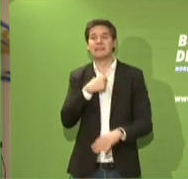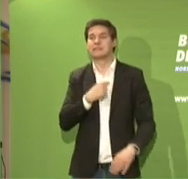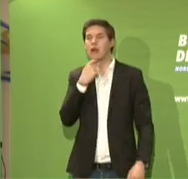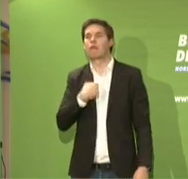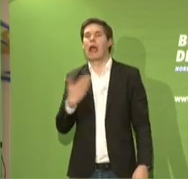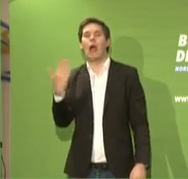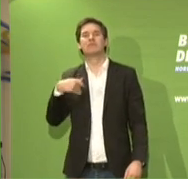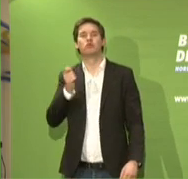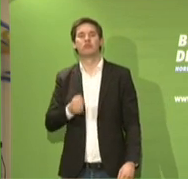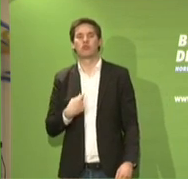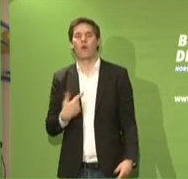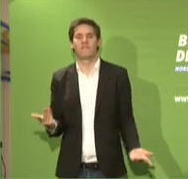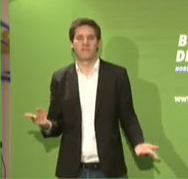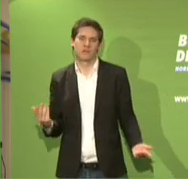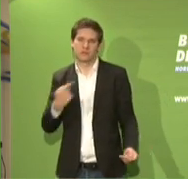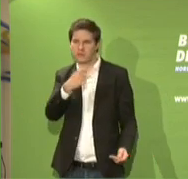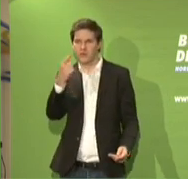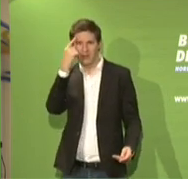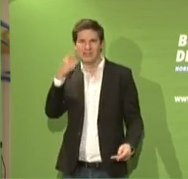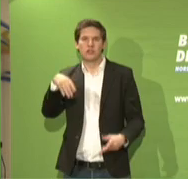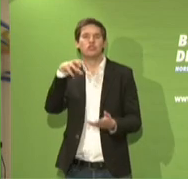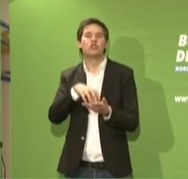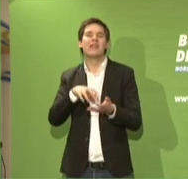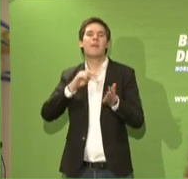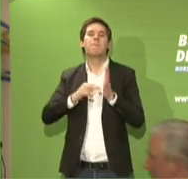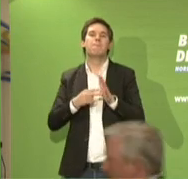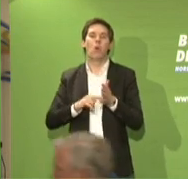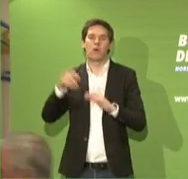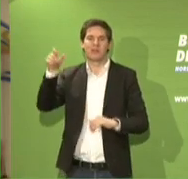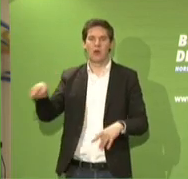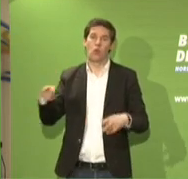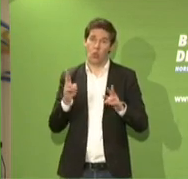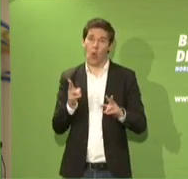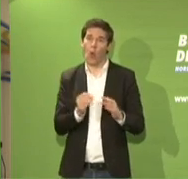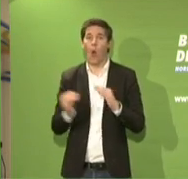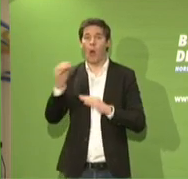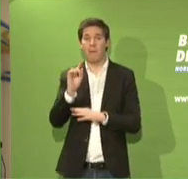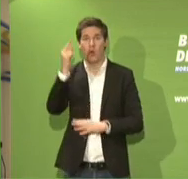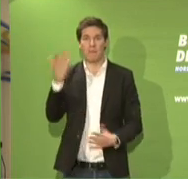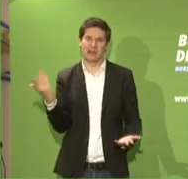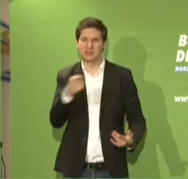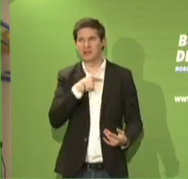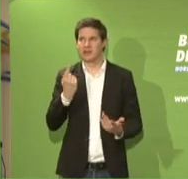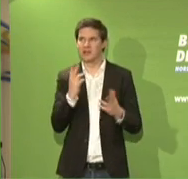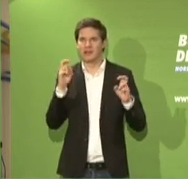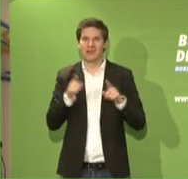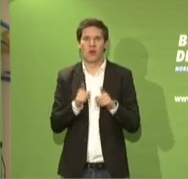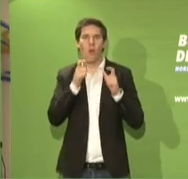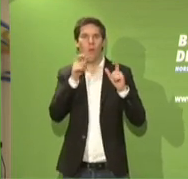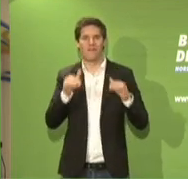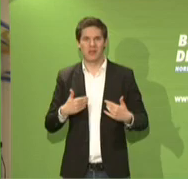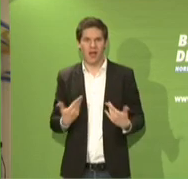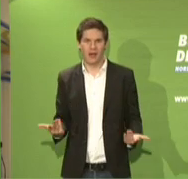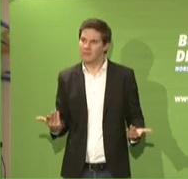eilt ja dank dieses Stadtpolitikers, der dann noch Oberbürgermeister ist, so ein Ruf voraus. Aber ich möchte euch sagen, in